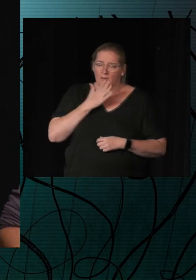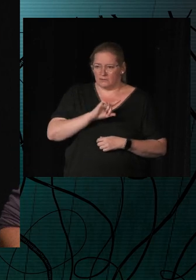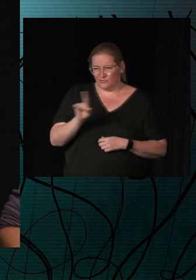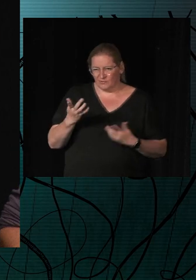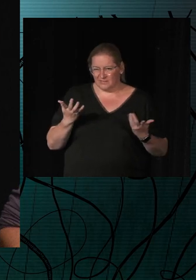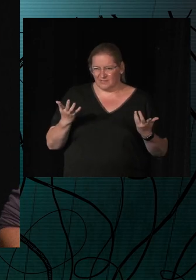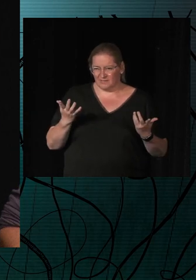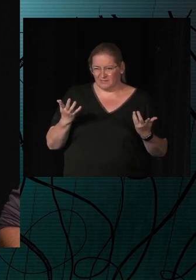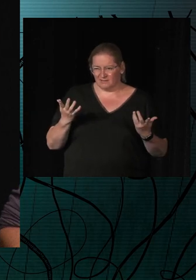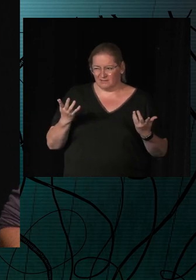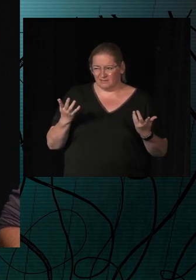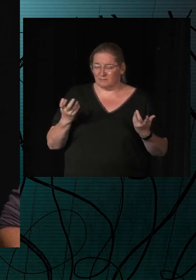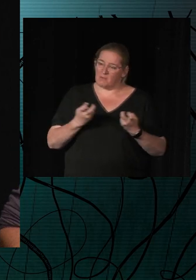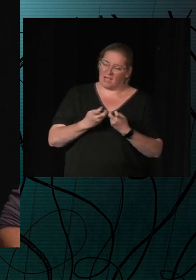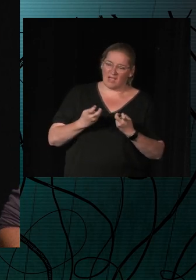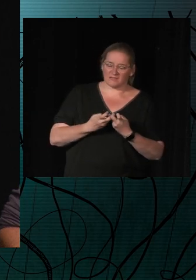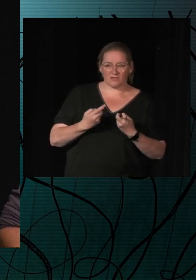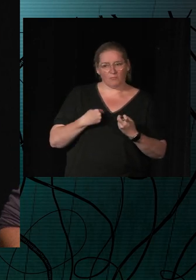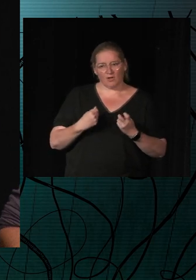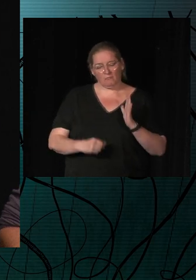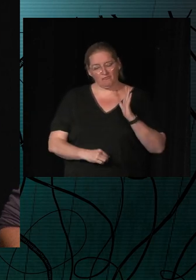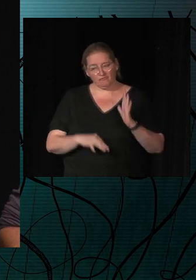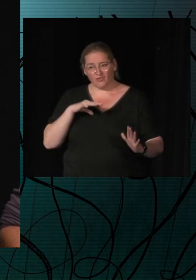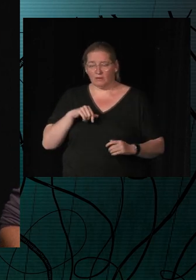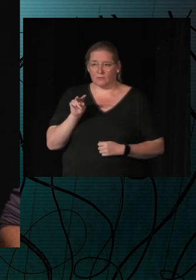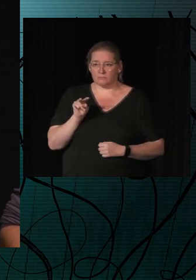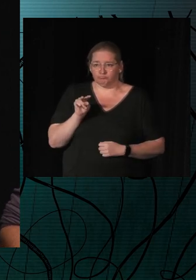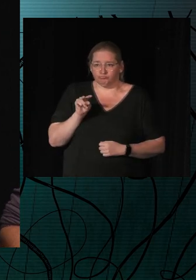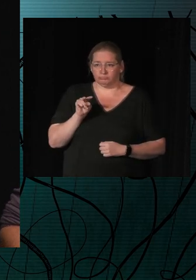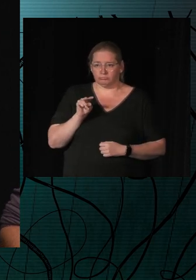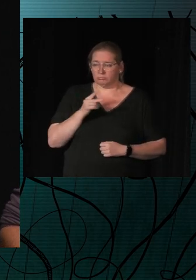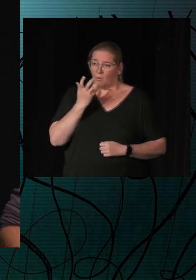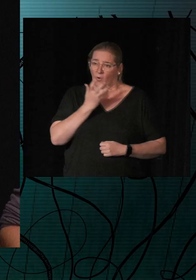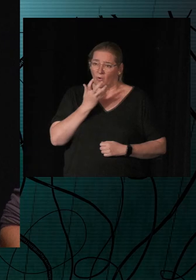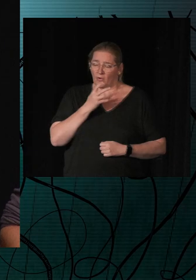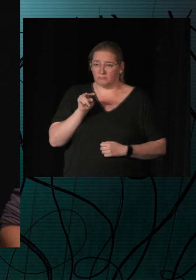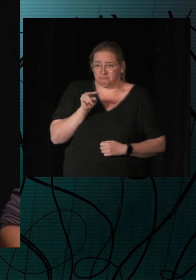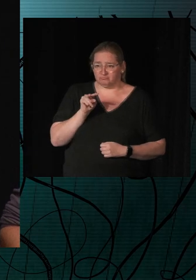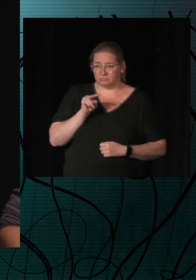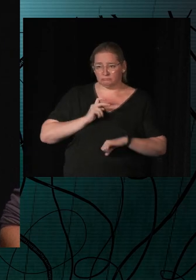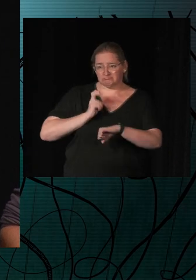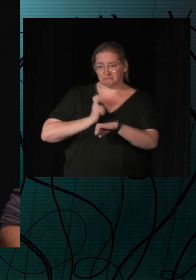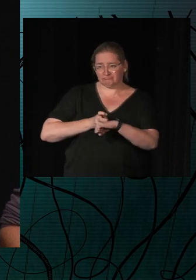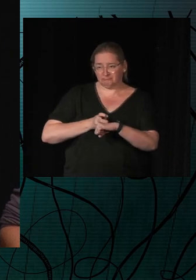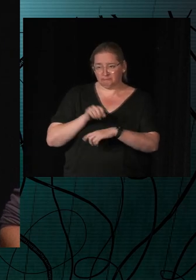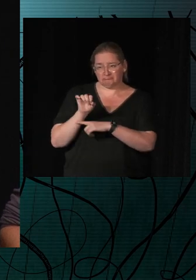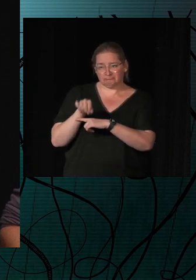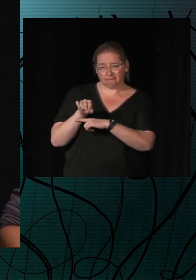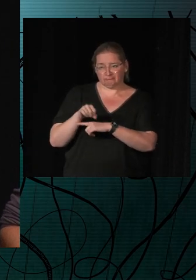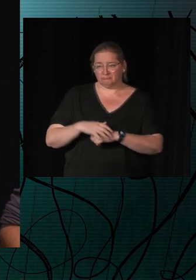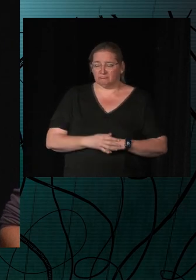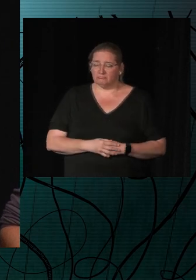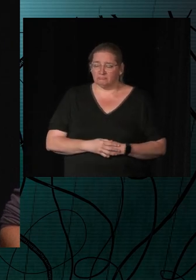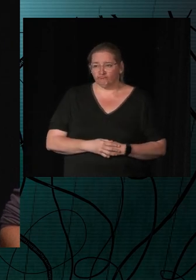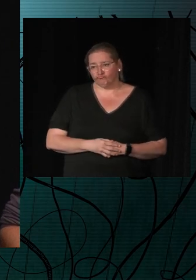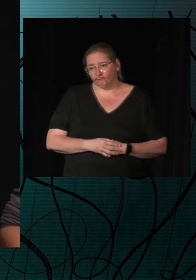côté d'avoir de se faire une fierté que d'être insensible à l'horreur enfin bon voilà ça c'est un autre débat mais c'est un truc qui me consterne un peu mais je pense